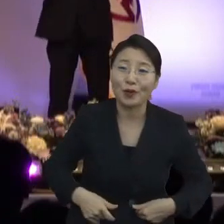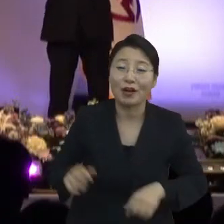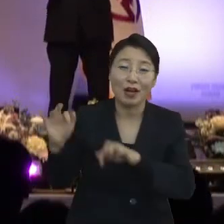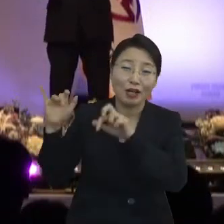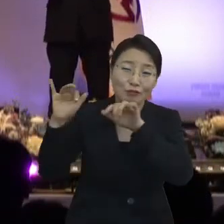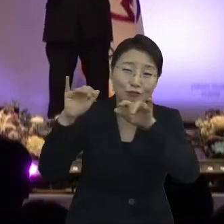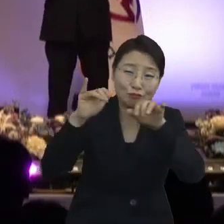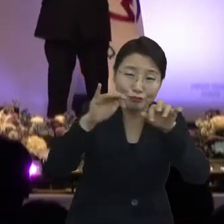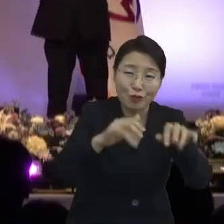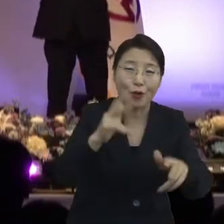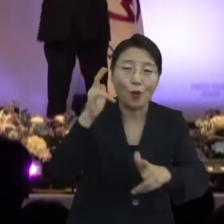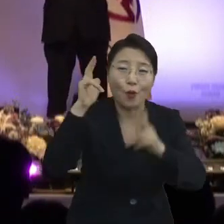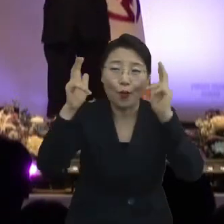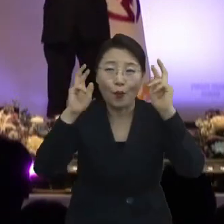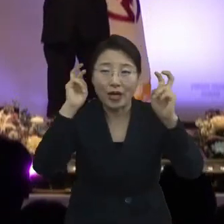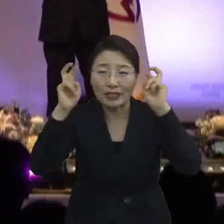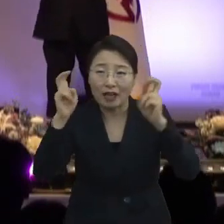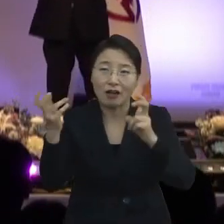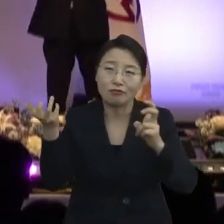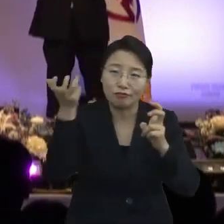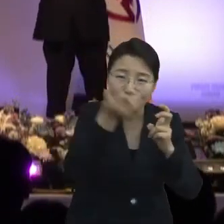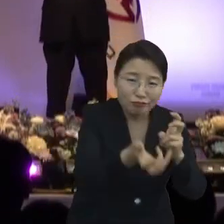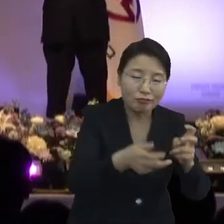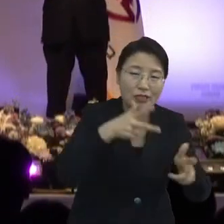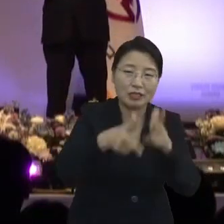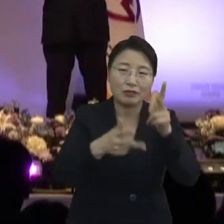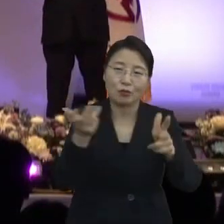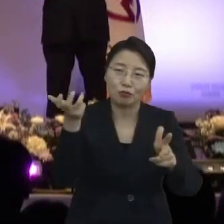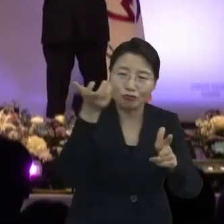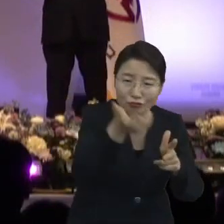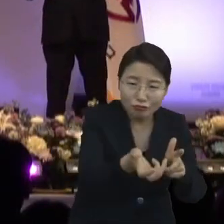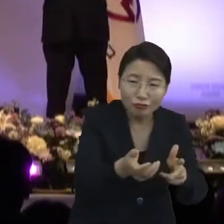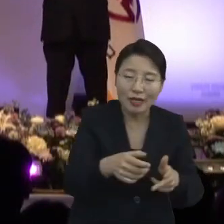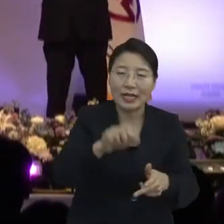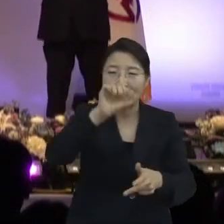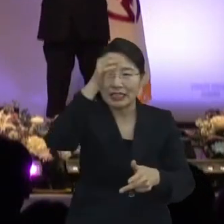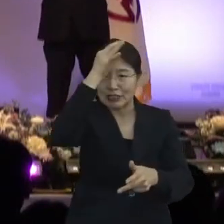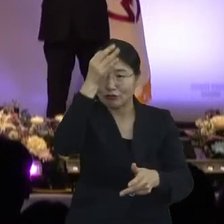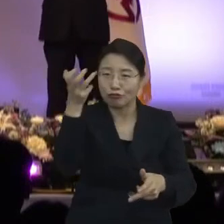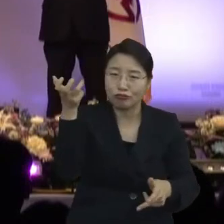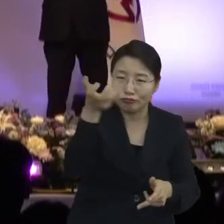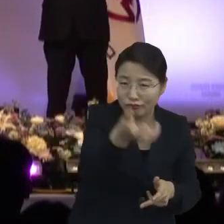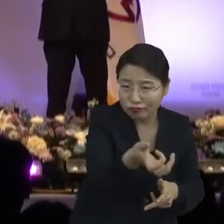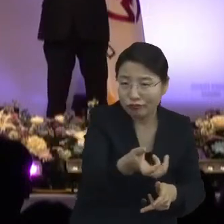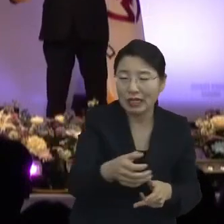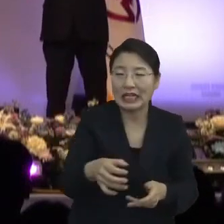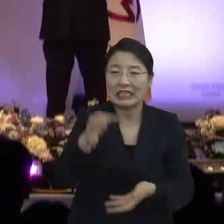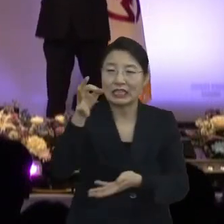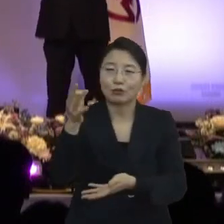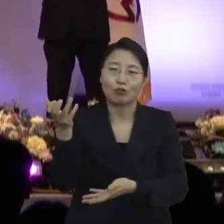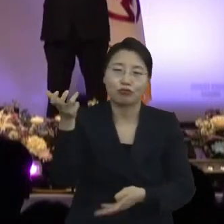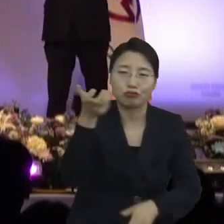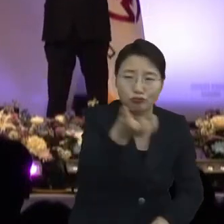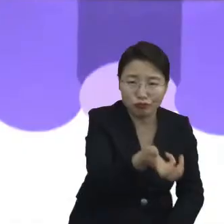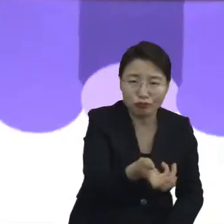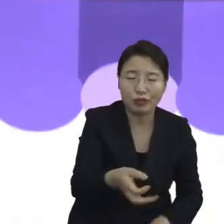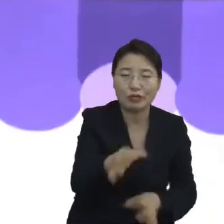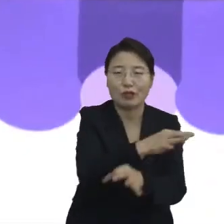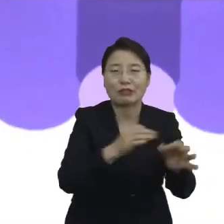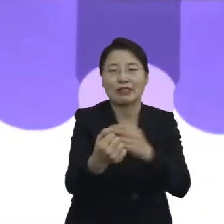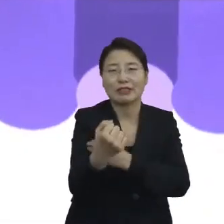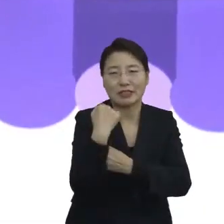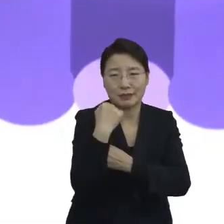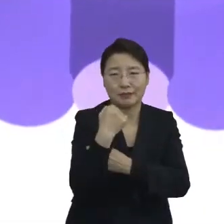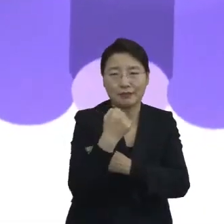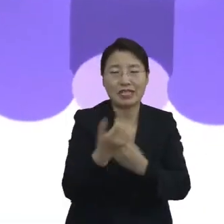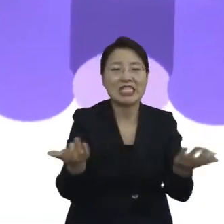들어오면서 기업도 들어오고 기술도 들어오고 자본도 따라 들어와서 경제력이 풍성해져야